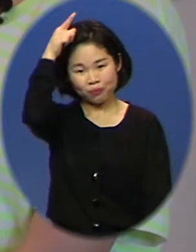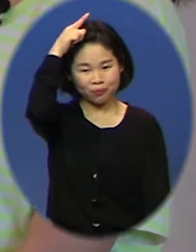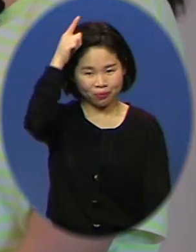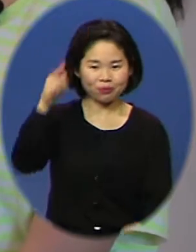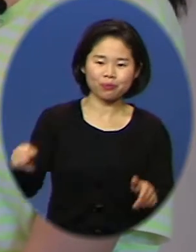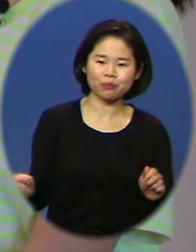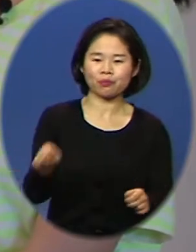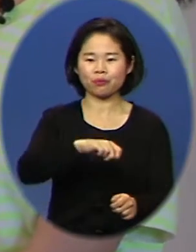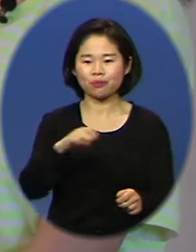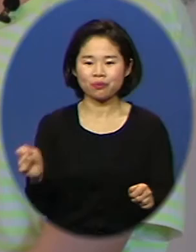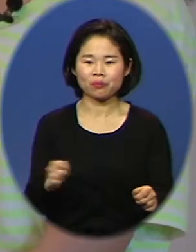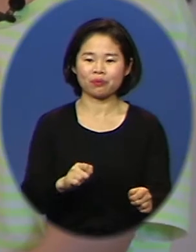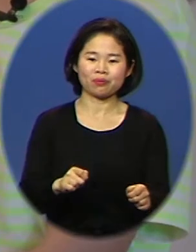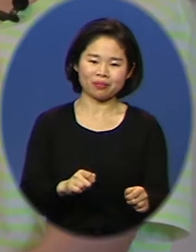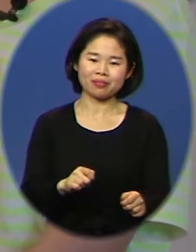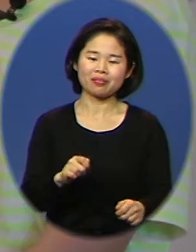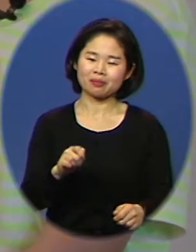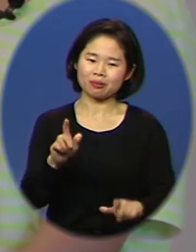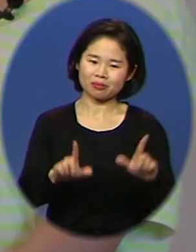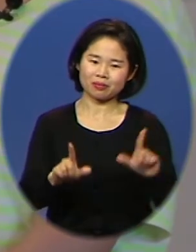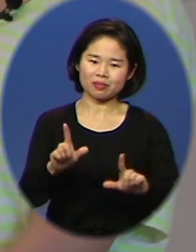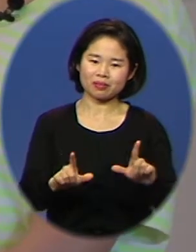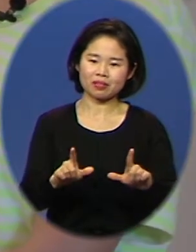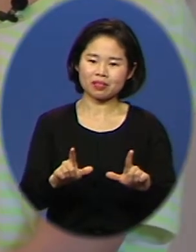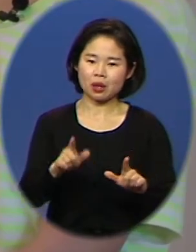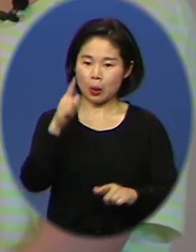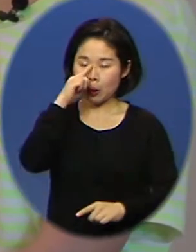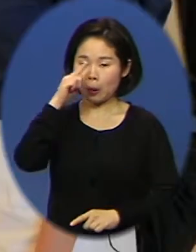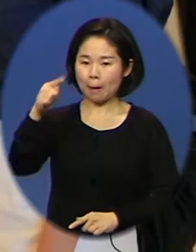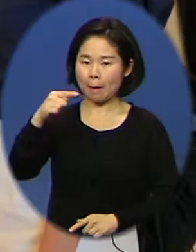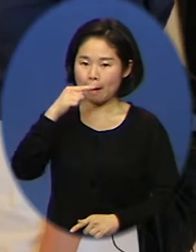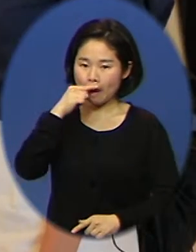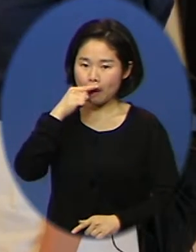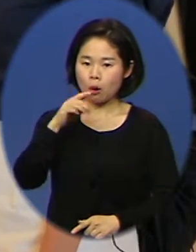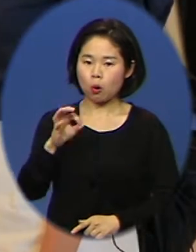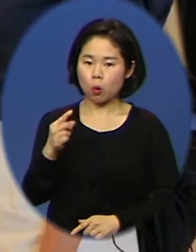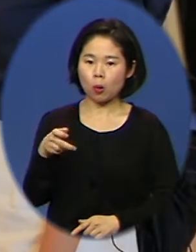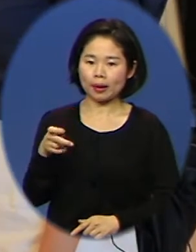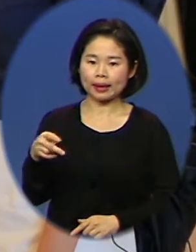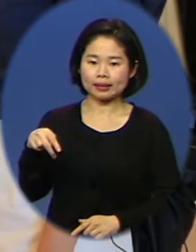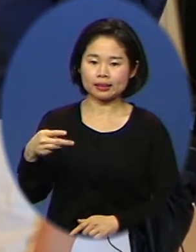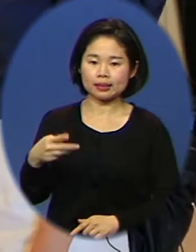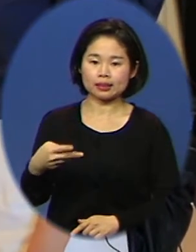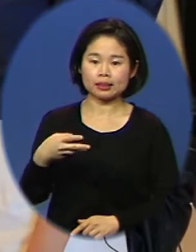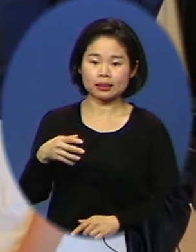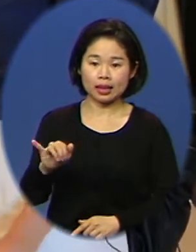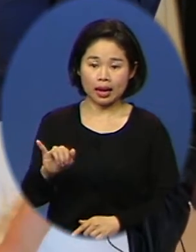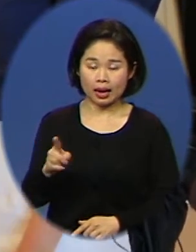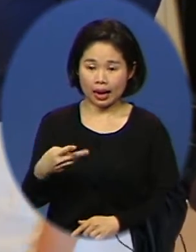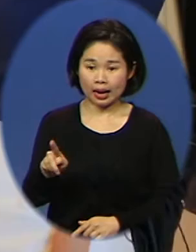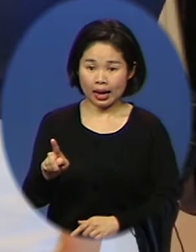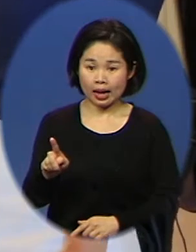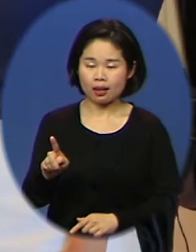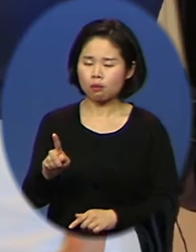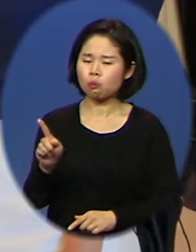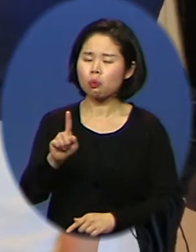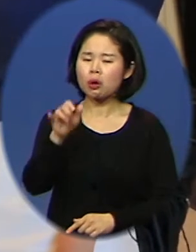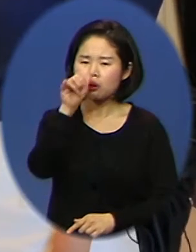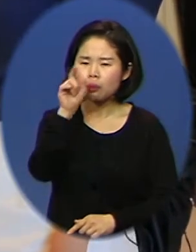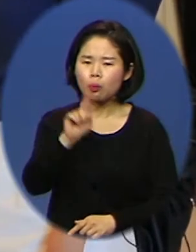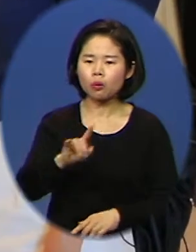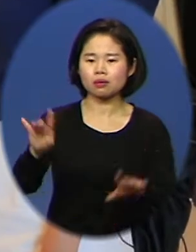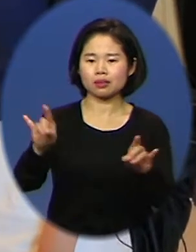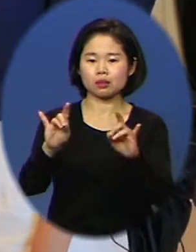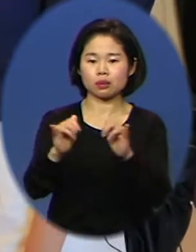하고 있는 모습인데 자, 서양에서 오케스트라는 누가 있어요? 지휘자가 있죠. 그럼 여기에도